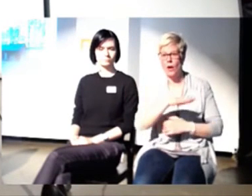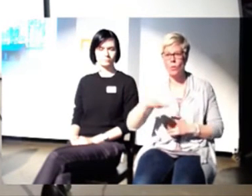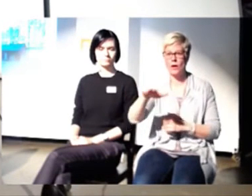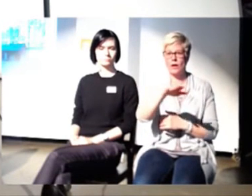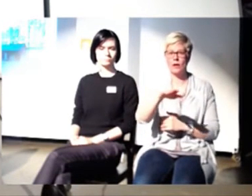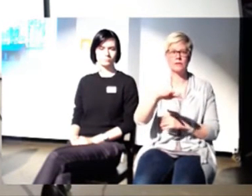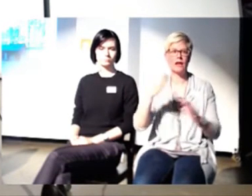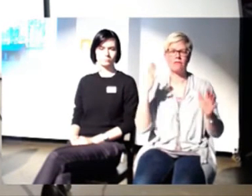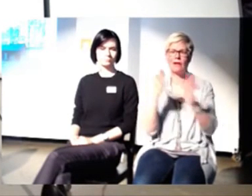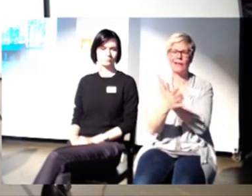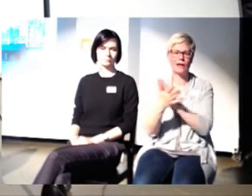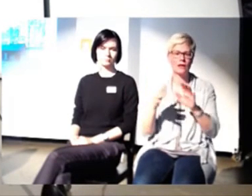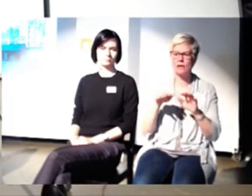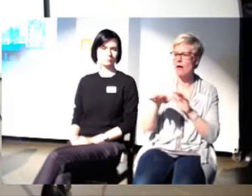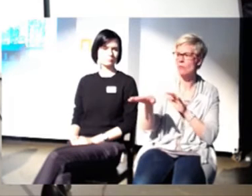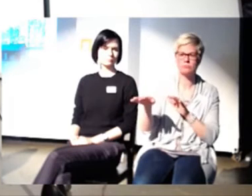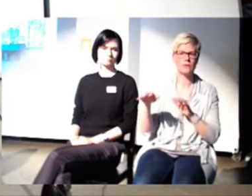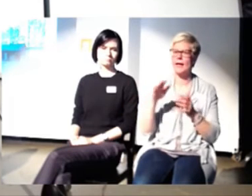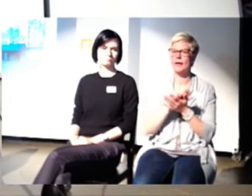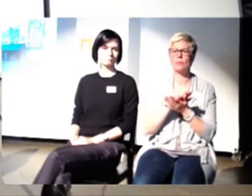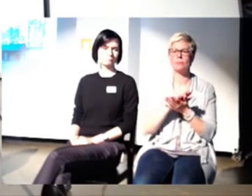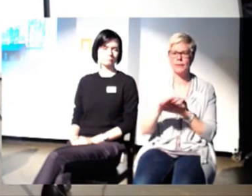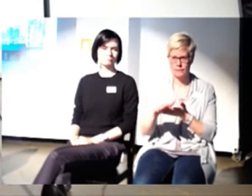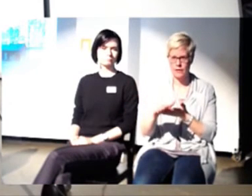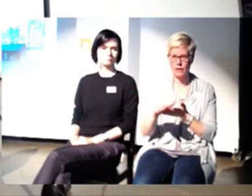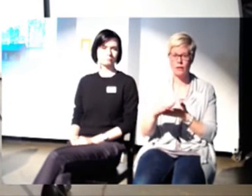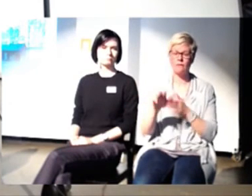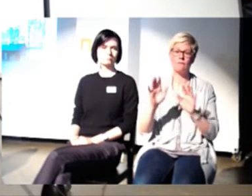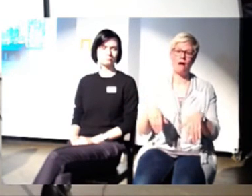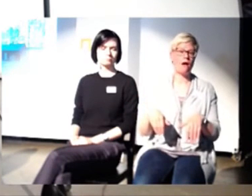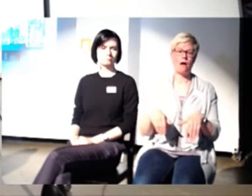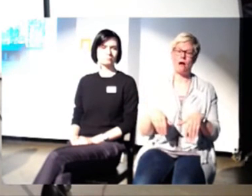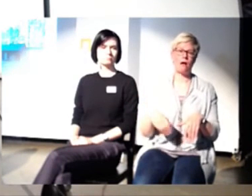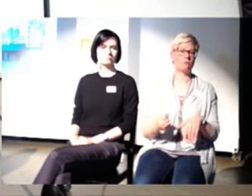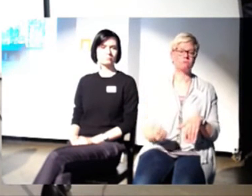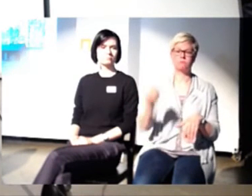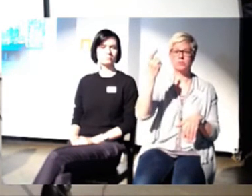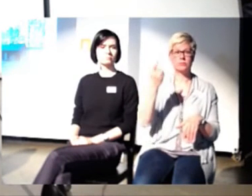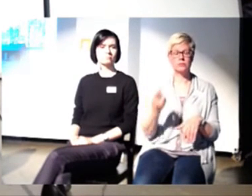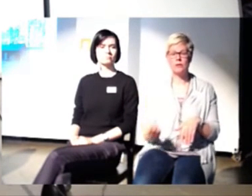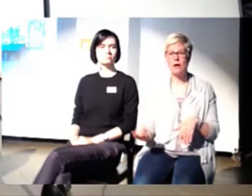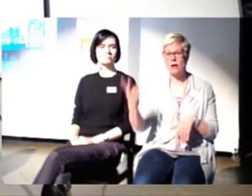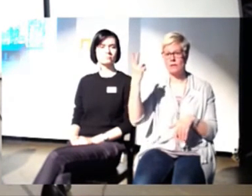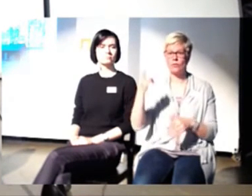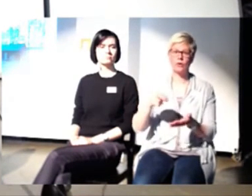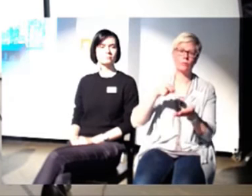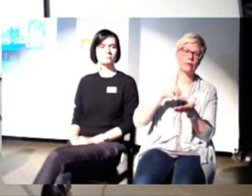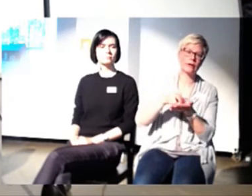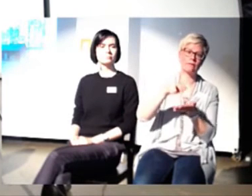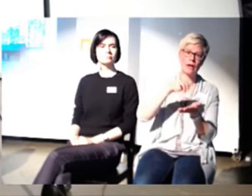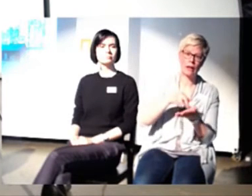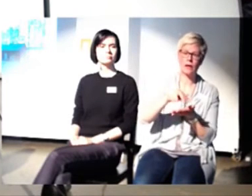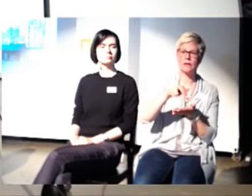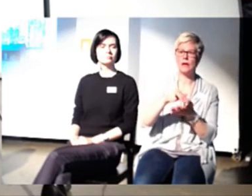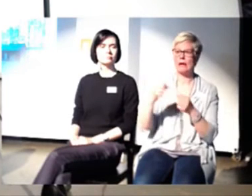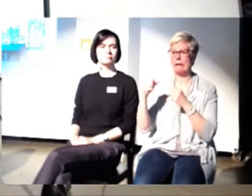ei ole minkälaista liikennettä, vaan ainoastaan satunnaiset lenkkeilijät ja ohikulkijat ja piknik-ihmiset